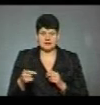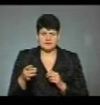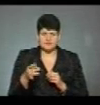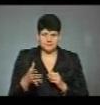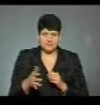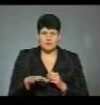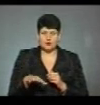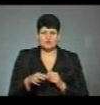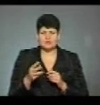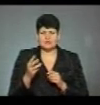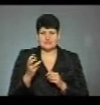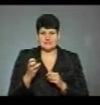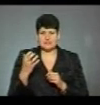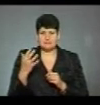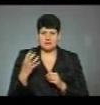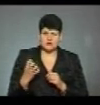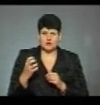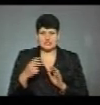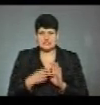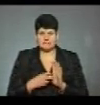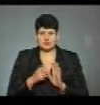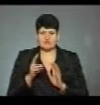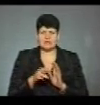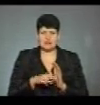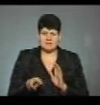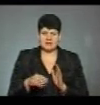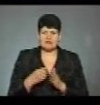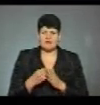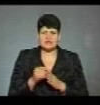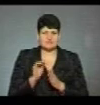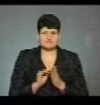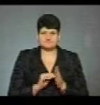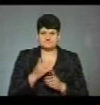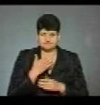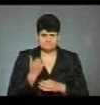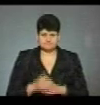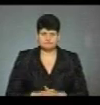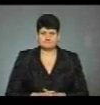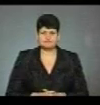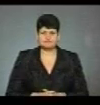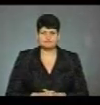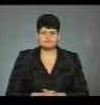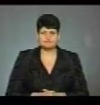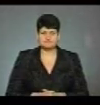району, площею понад 300, 500 та 700 квадратних метрів, вартість яких не вказана.